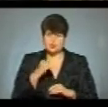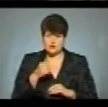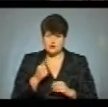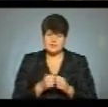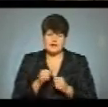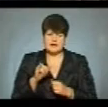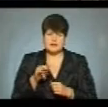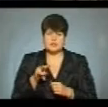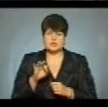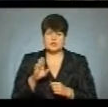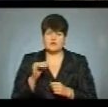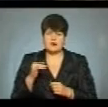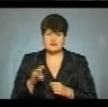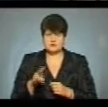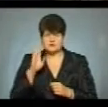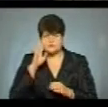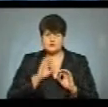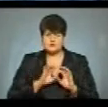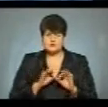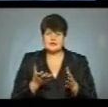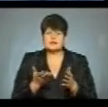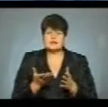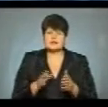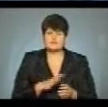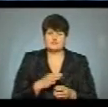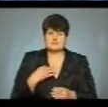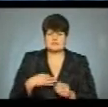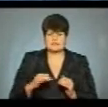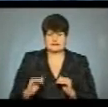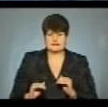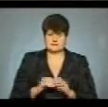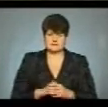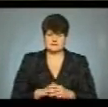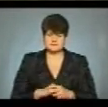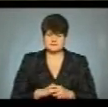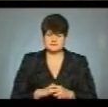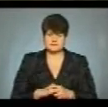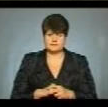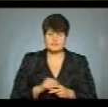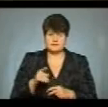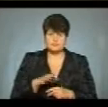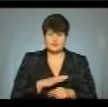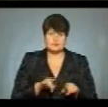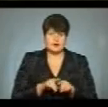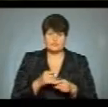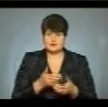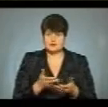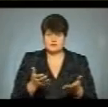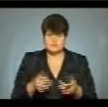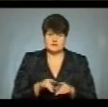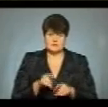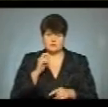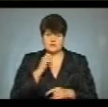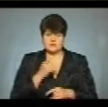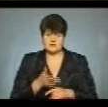під Іловайськом. Чоловік розповідає учням, яким син був у дитинстві. Він такий був, як ви, в такому